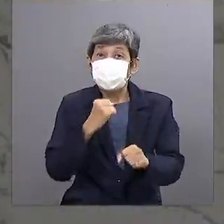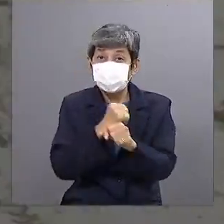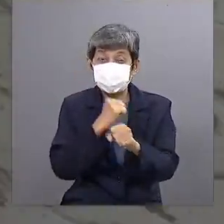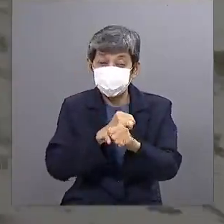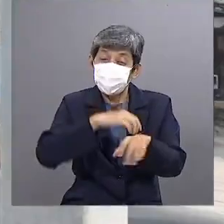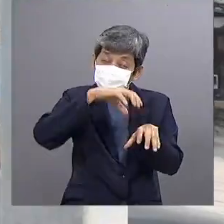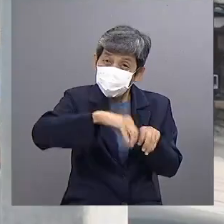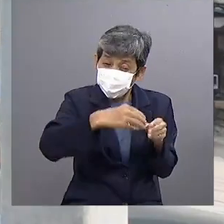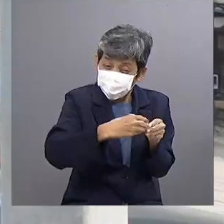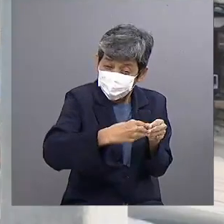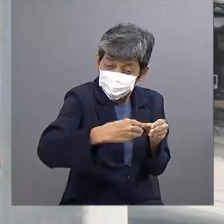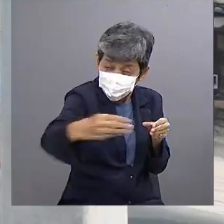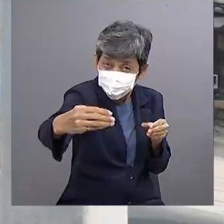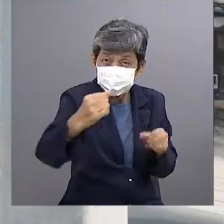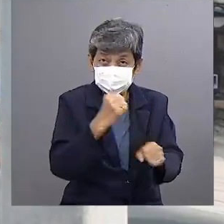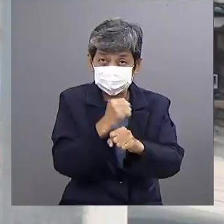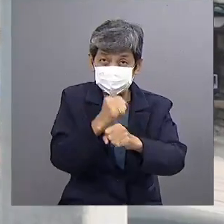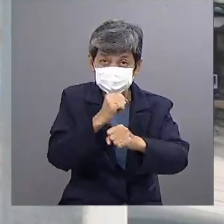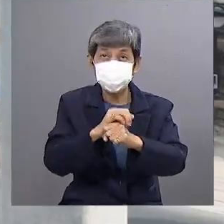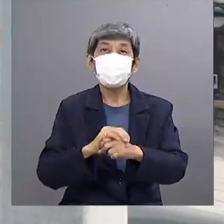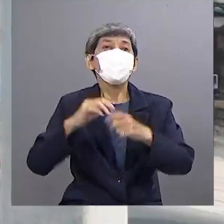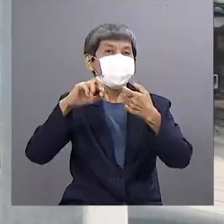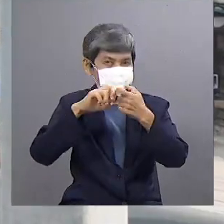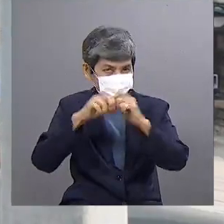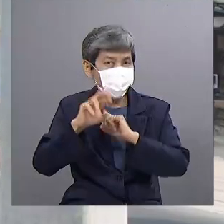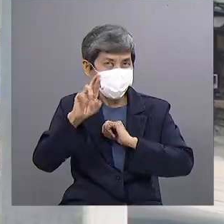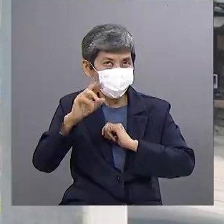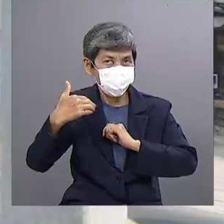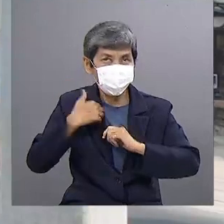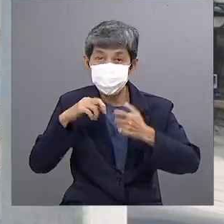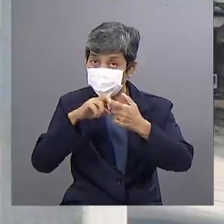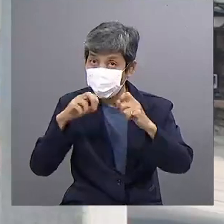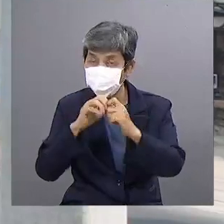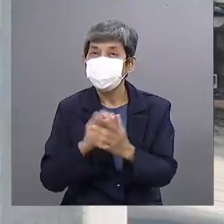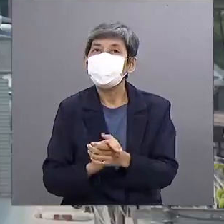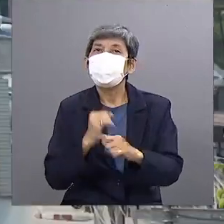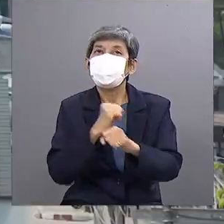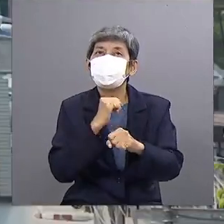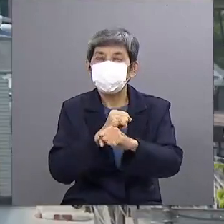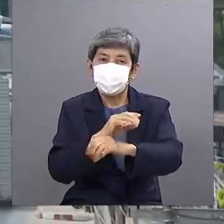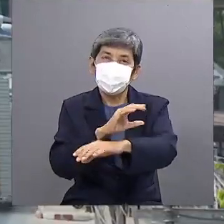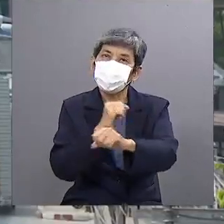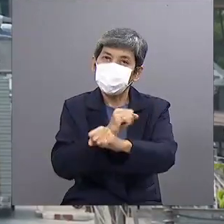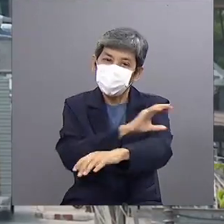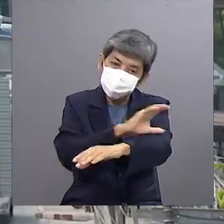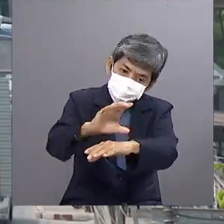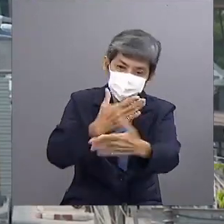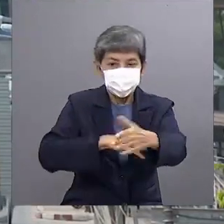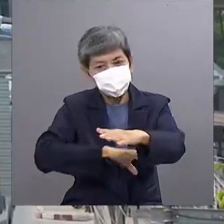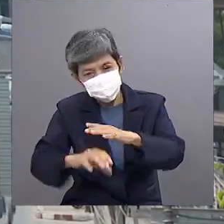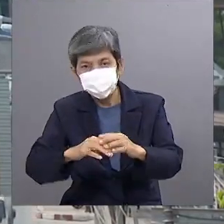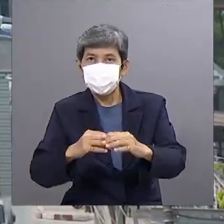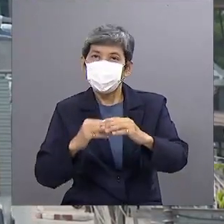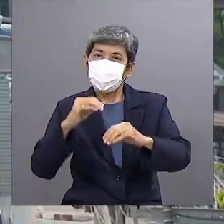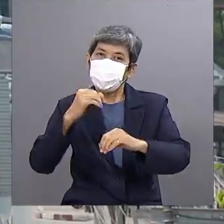อสร้างขนาดใหญ่เนี่ยผลกระทบที่มันจะเกิดขึ้นจากไอ้การก่อสร้างเนี่ยมันเยอะมากนะครับแล้วก็มันจะกระทบไปถึ